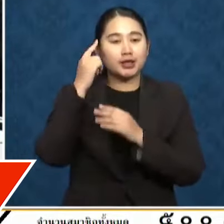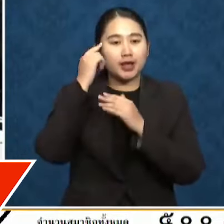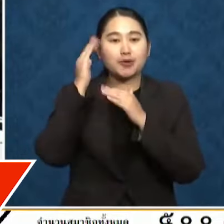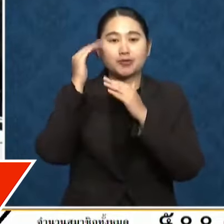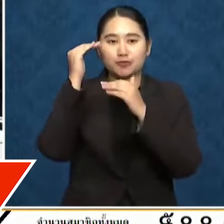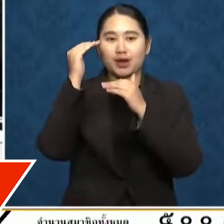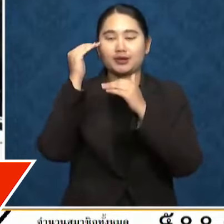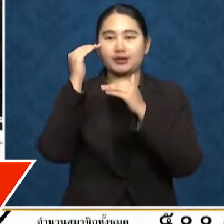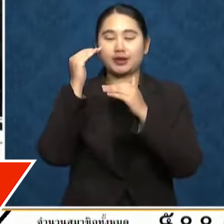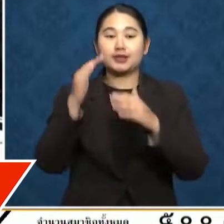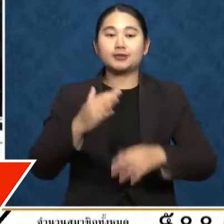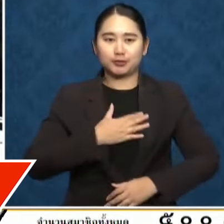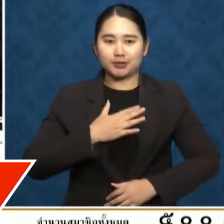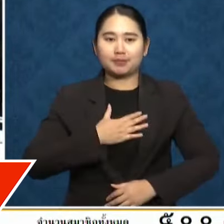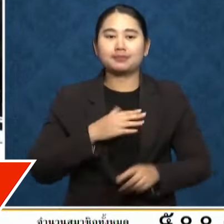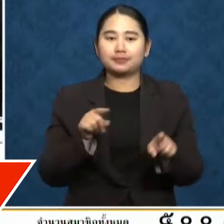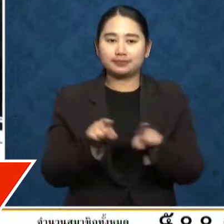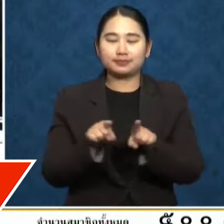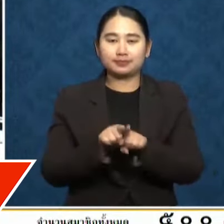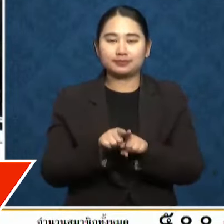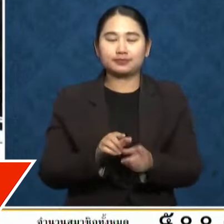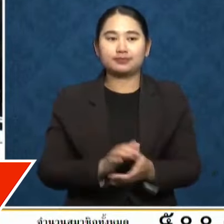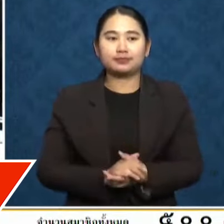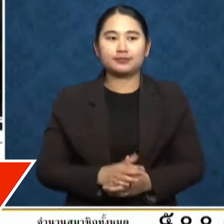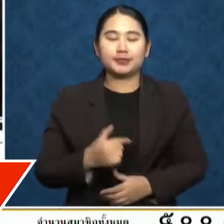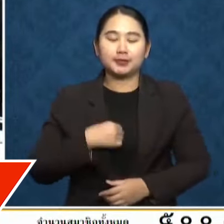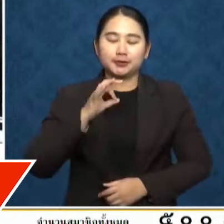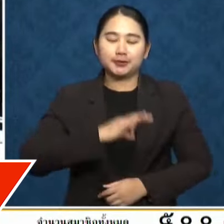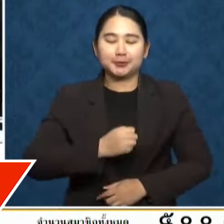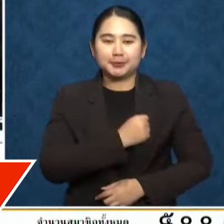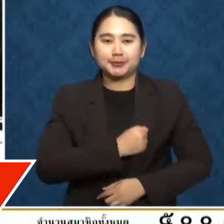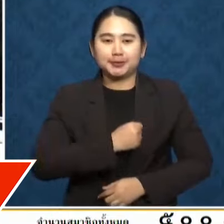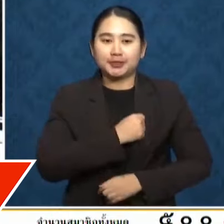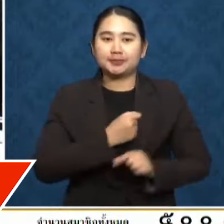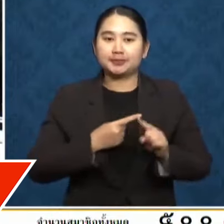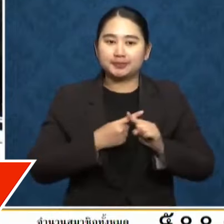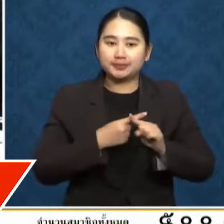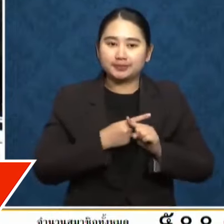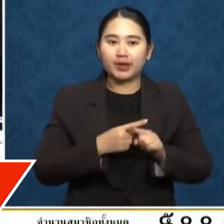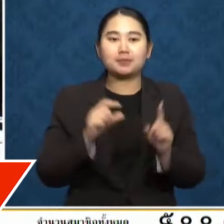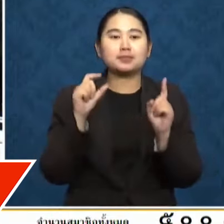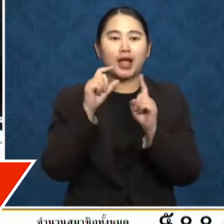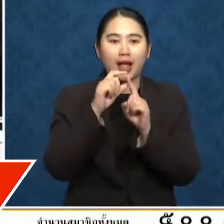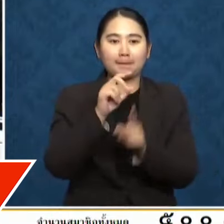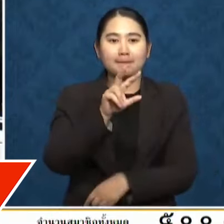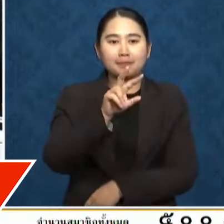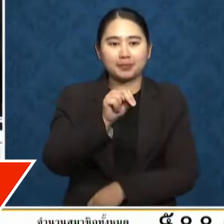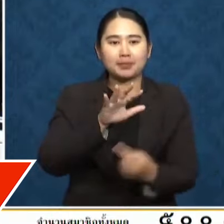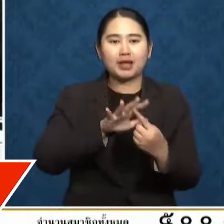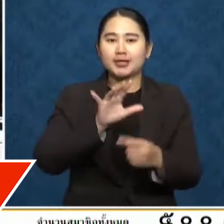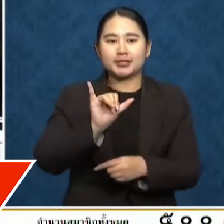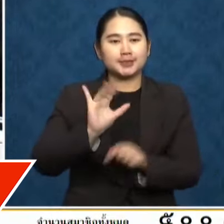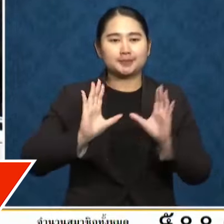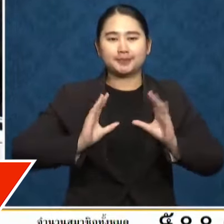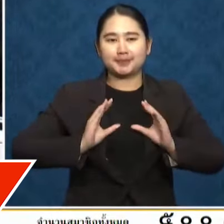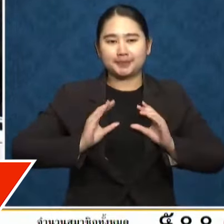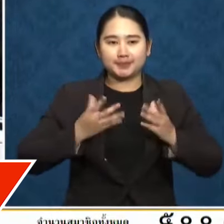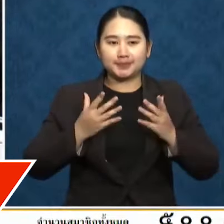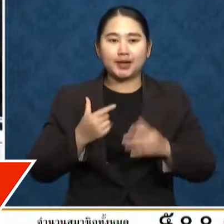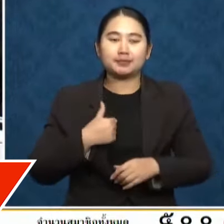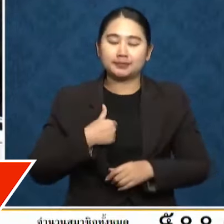ฝันของตัวดฉัด้วยอย่าให้ดิฉันต้องเจ็บปวดกับคำน้ำหนานามที่ดิฉันไม่ได้เลือก